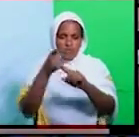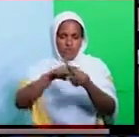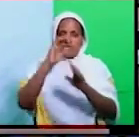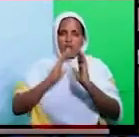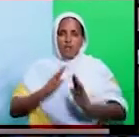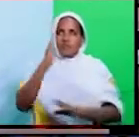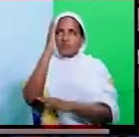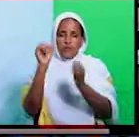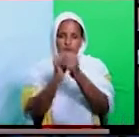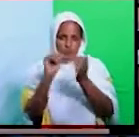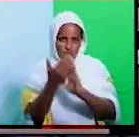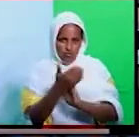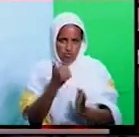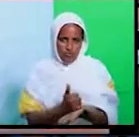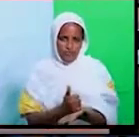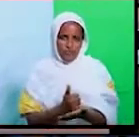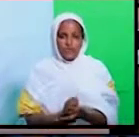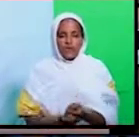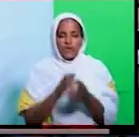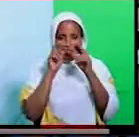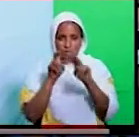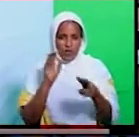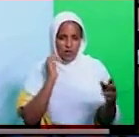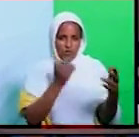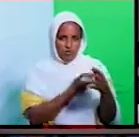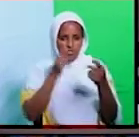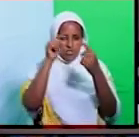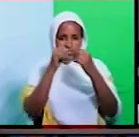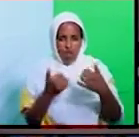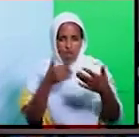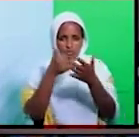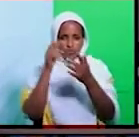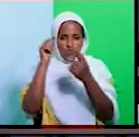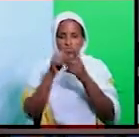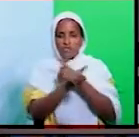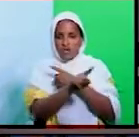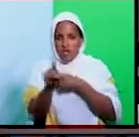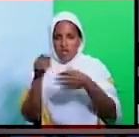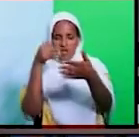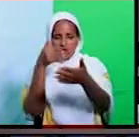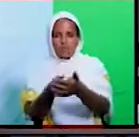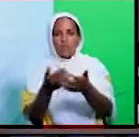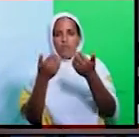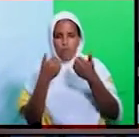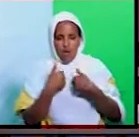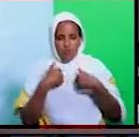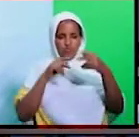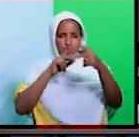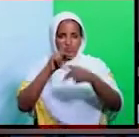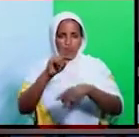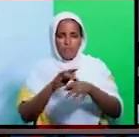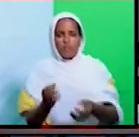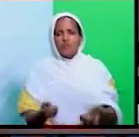አይነት ነገር አለው በውስጡ። ጌታችንም እርሱም አብ በገዛ ሥልጣኑ ያደረገውን ወራትንና ዘመናትን ታውቁ